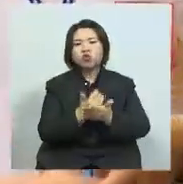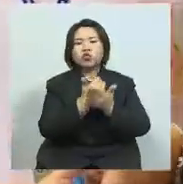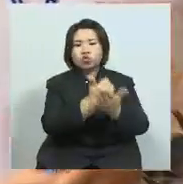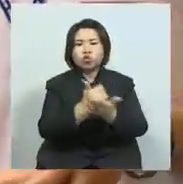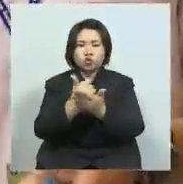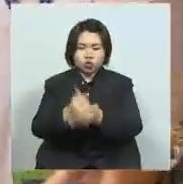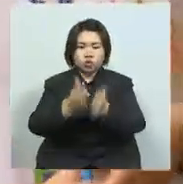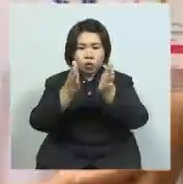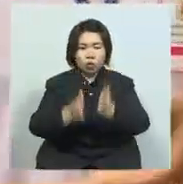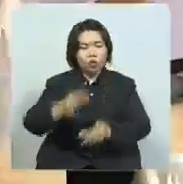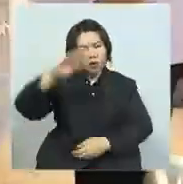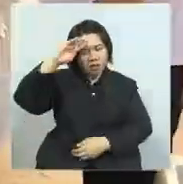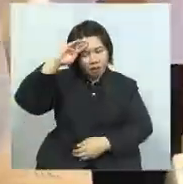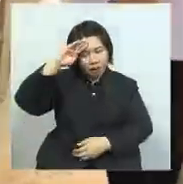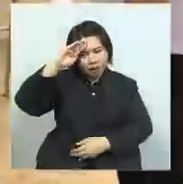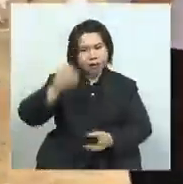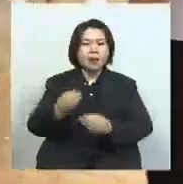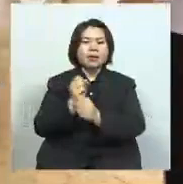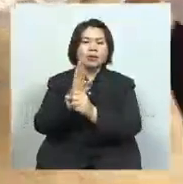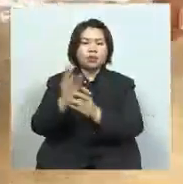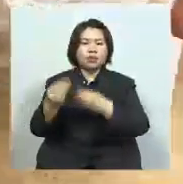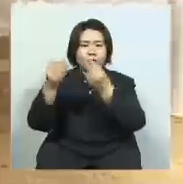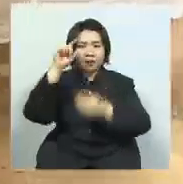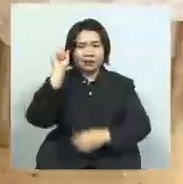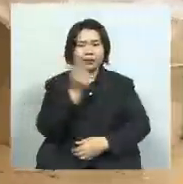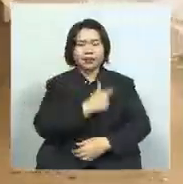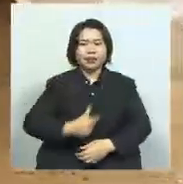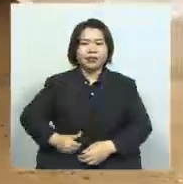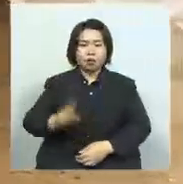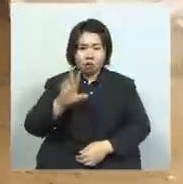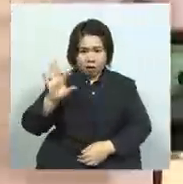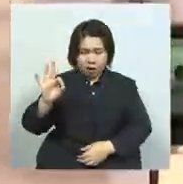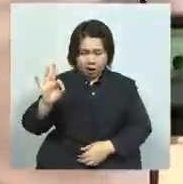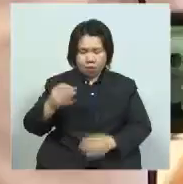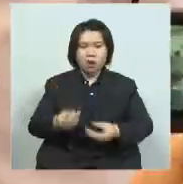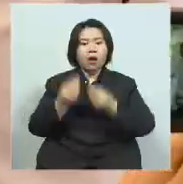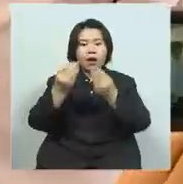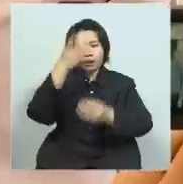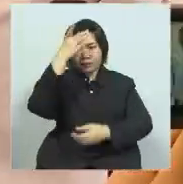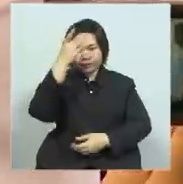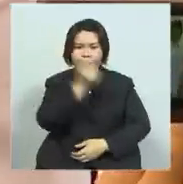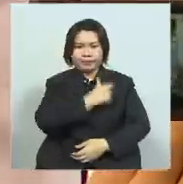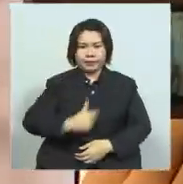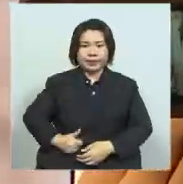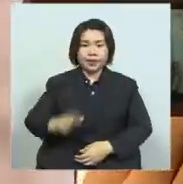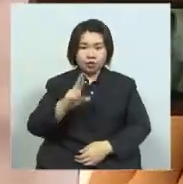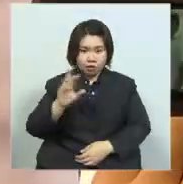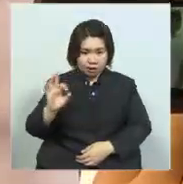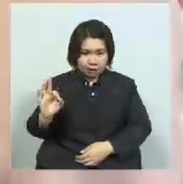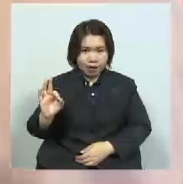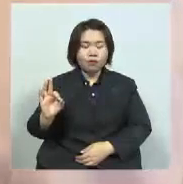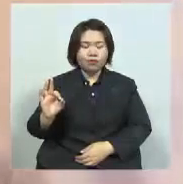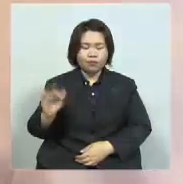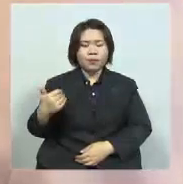าทสมเด็จพระปรมินทรมหาภูมิพลอดุลยเดชบรมนาถบพิตรและถวายสมเด็จพระนางเจ้าสิริกิติ์พระบรมราชินีนาถในรัชกาลที่